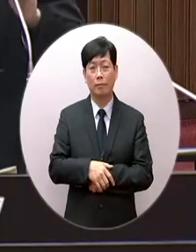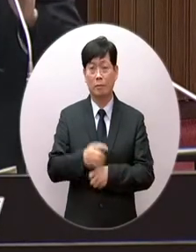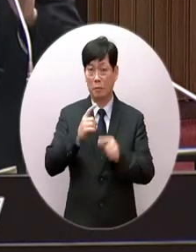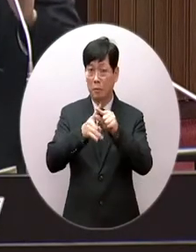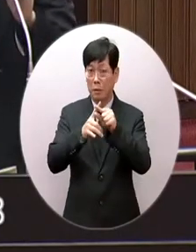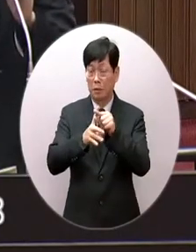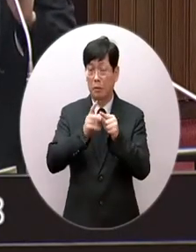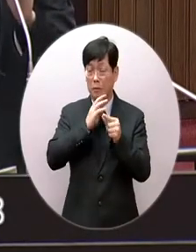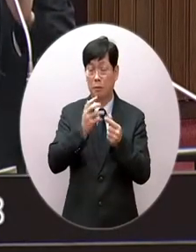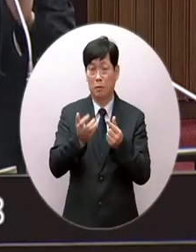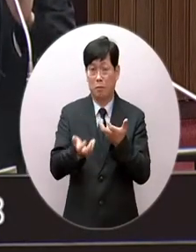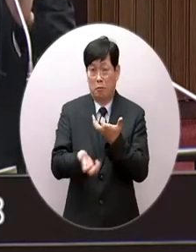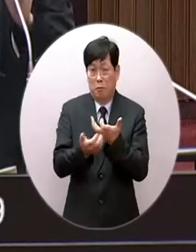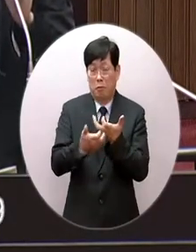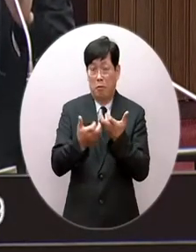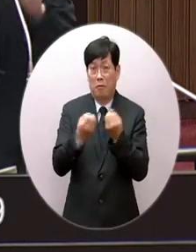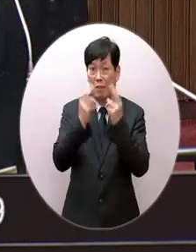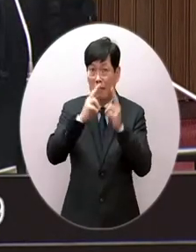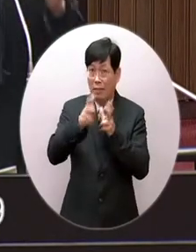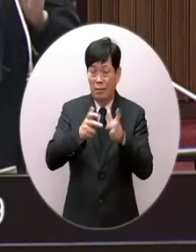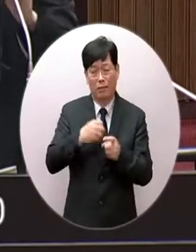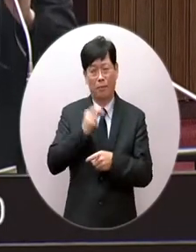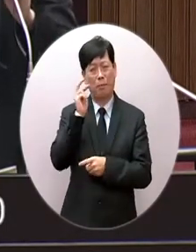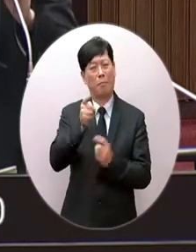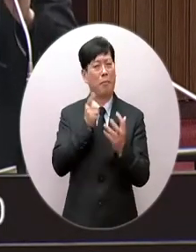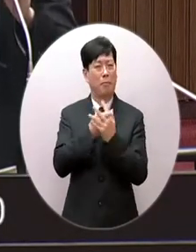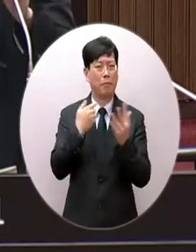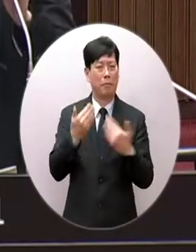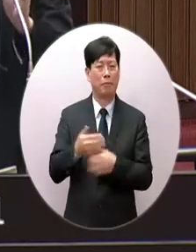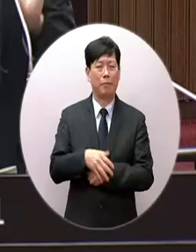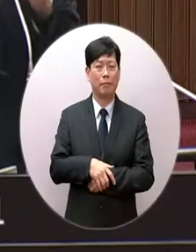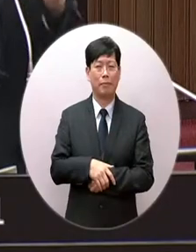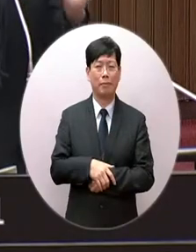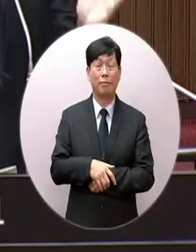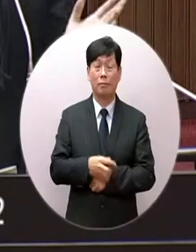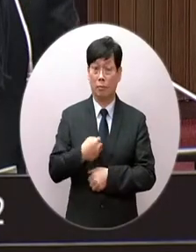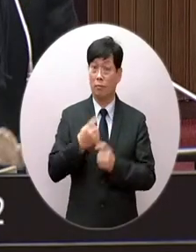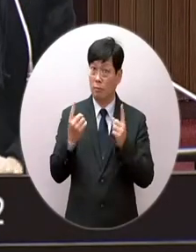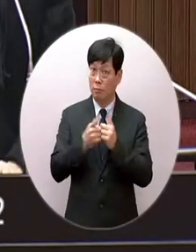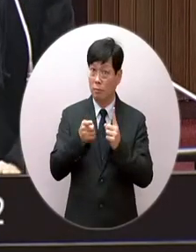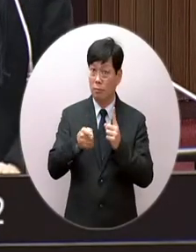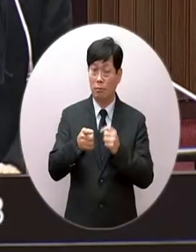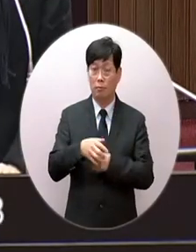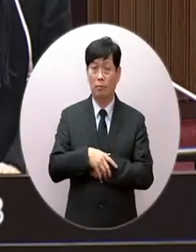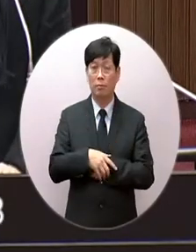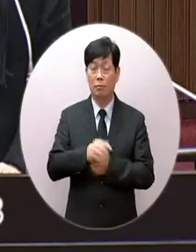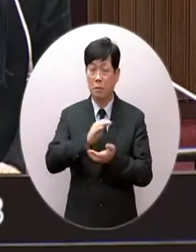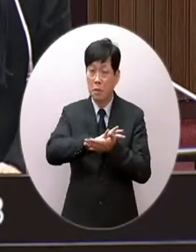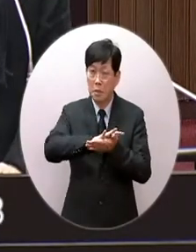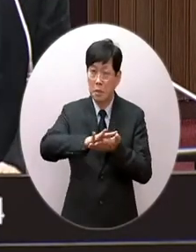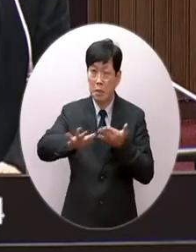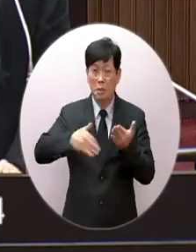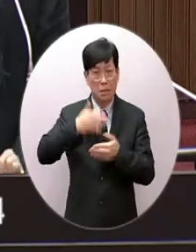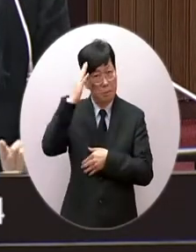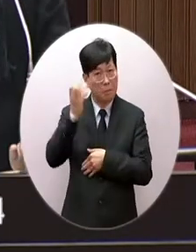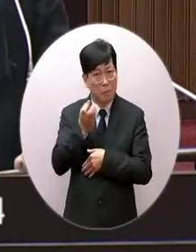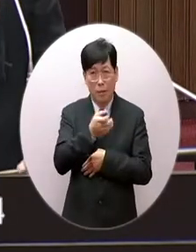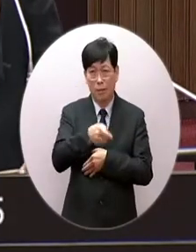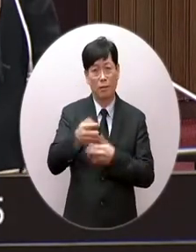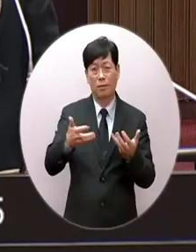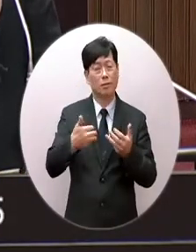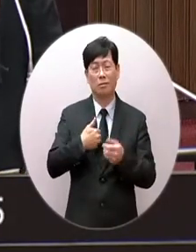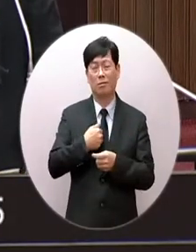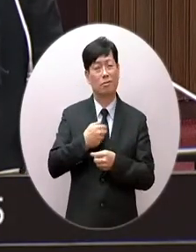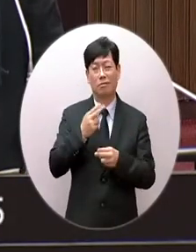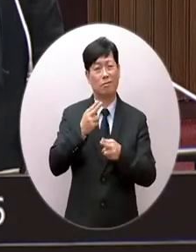中火力电厂因建不远，看就知道了。 罗源， 那我们对于所谓的干净的煤哦，没有信心